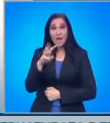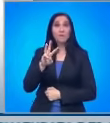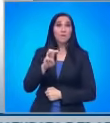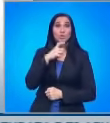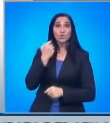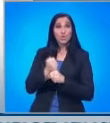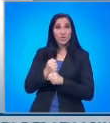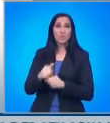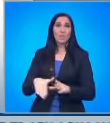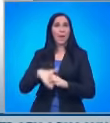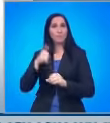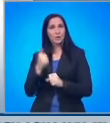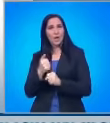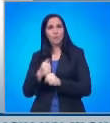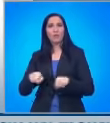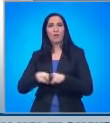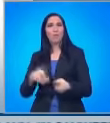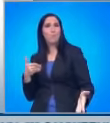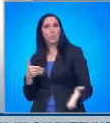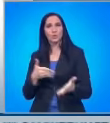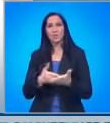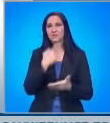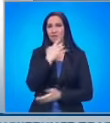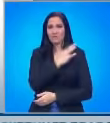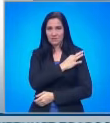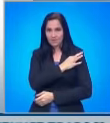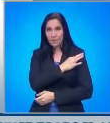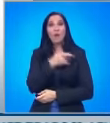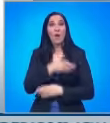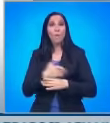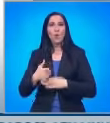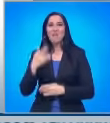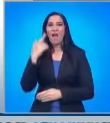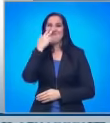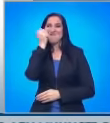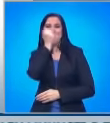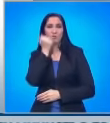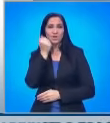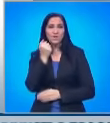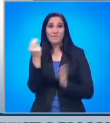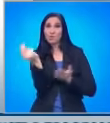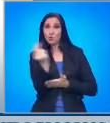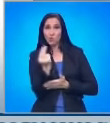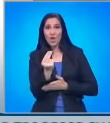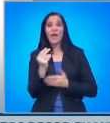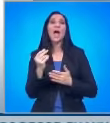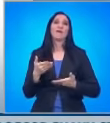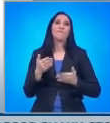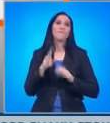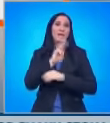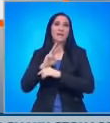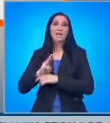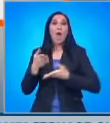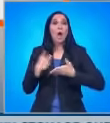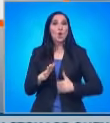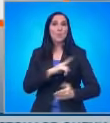годишен стаж напуска работа в знак на протест срещу вакцинацията. Това е поредният фалшив сюжет в сайта Народна воля. Сестра Галева